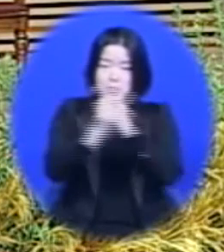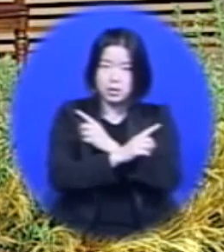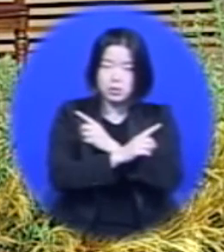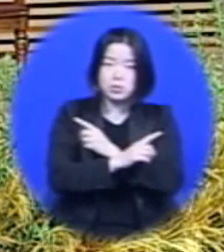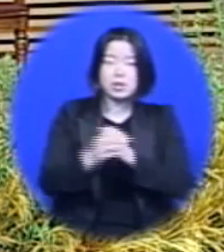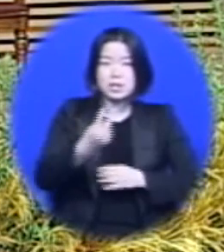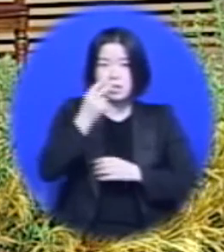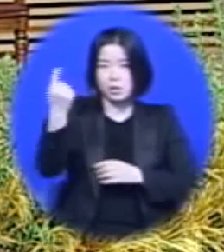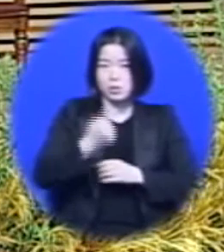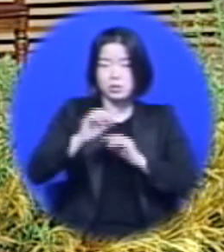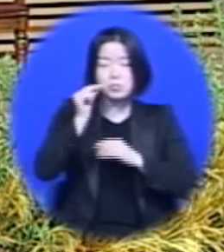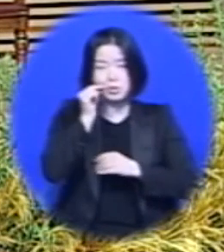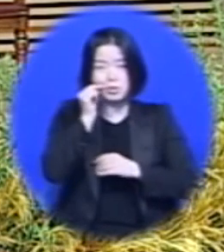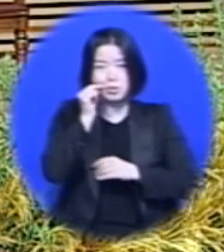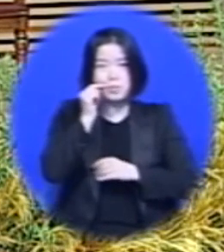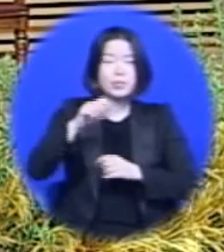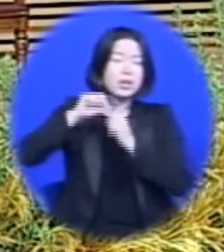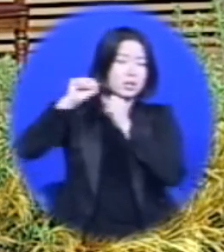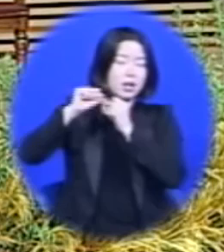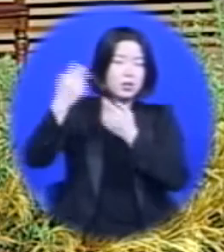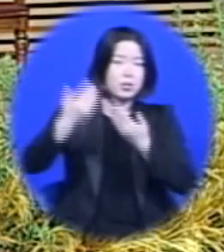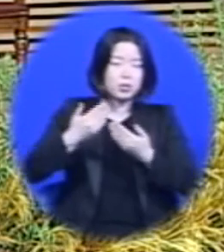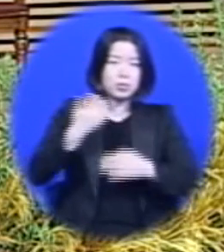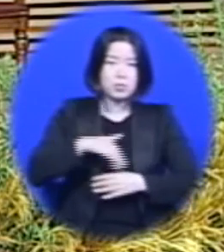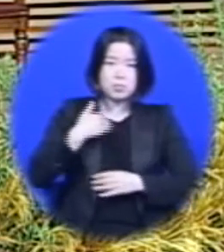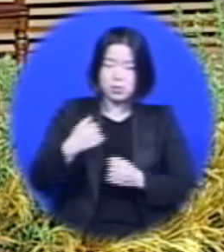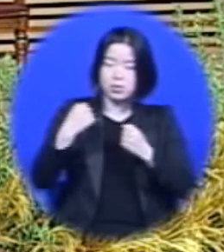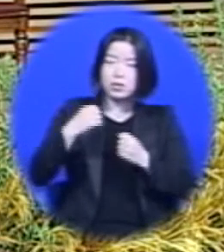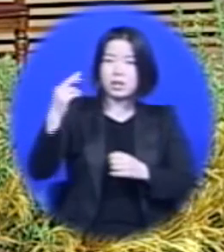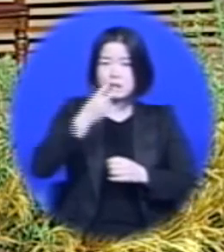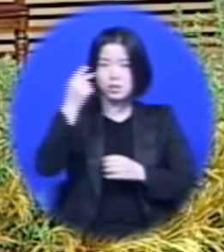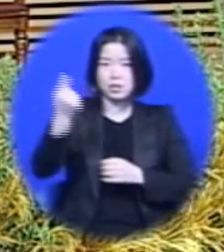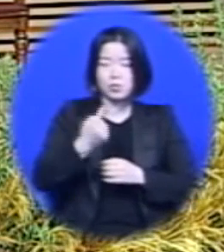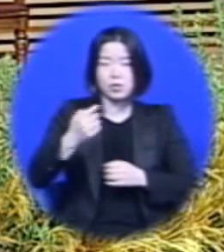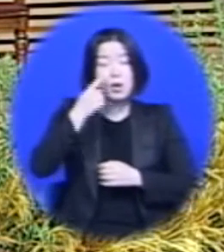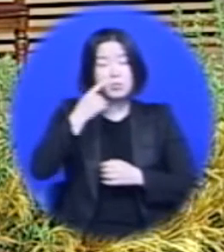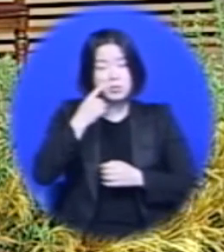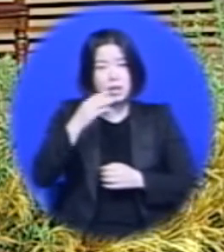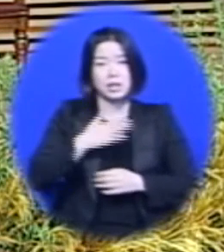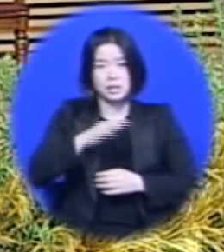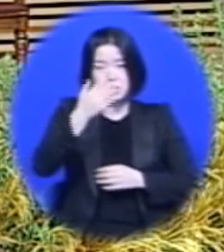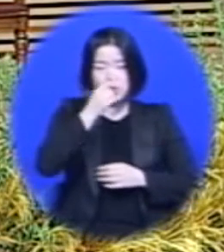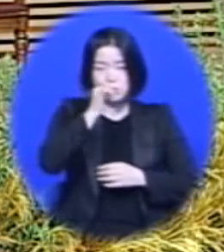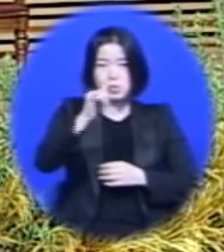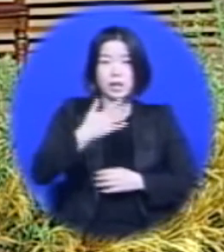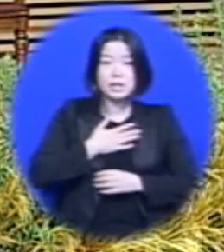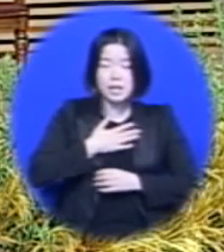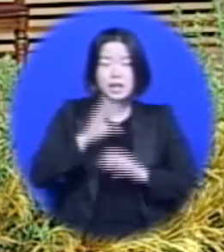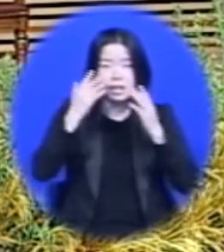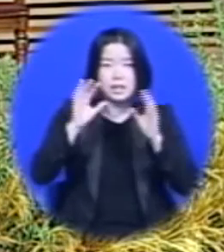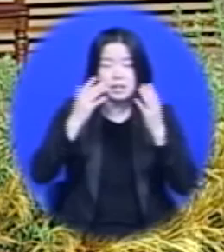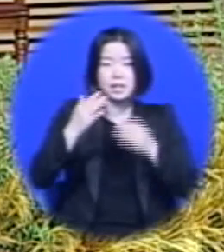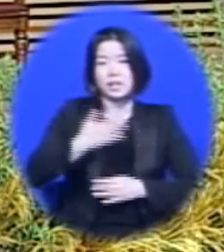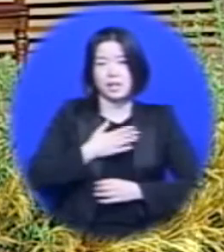못했어도 사형받고도 몸성이 살아서 돌아온 불쌍하고 장한 내 새끼 내 새끼 하면서